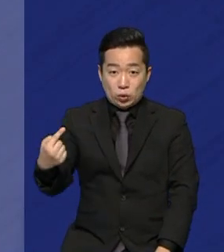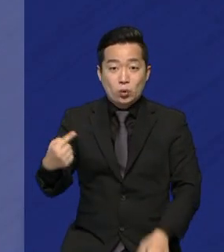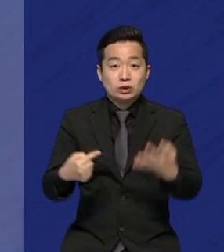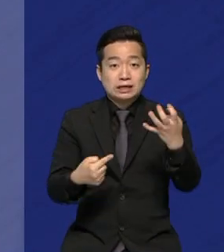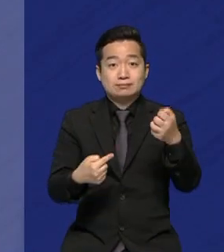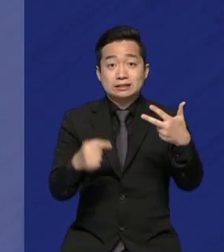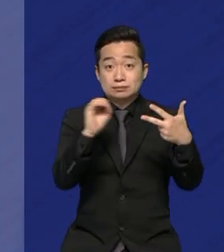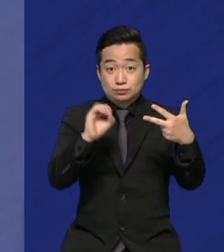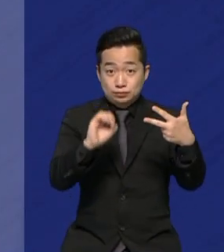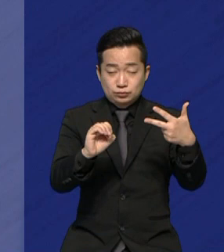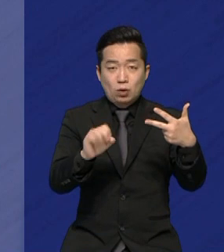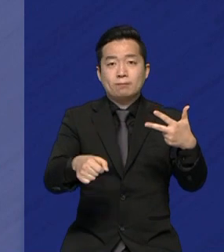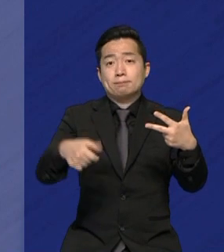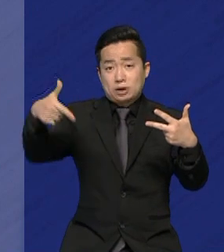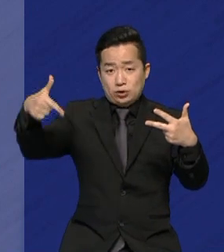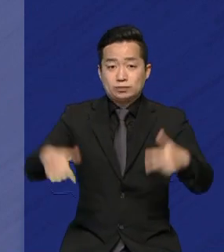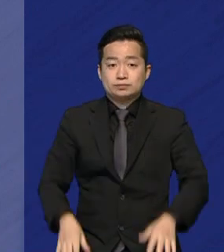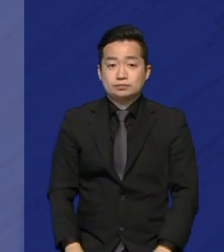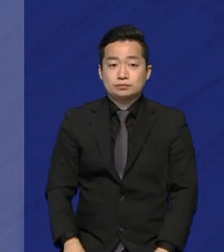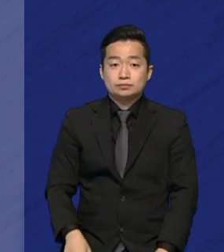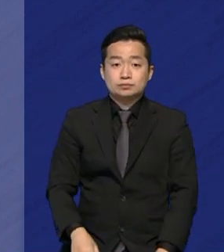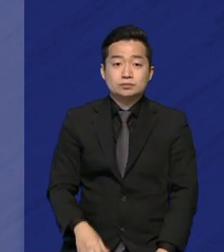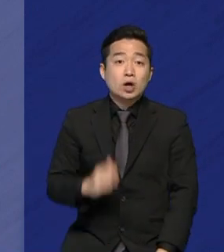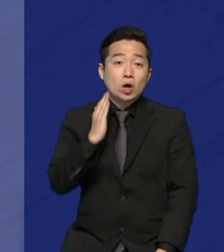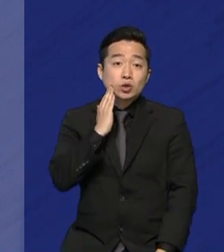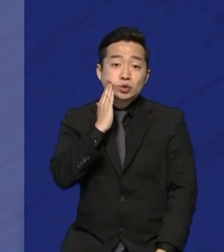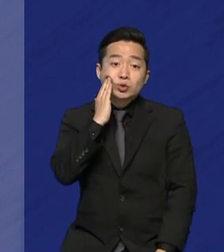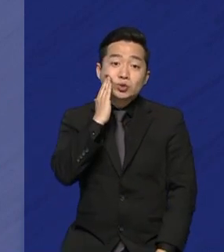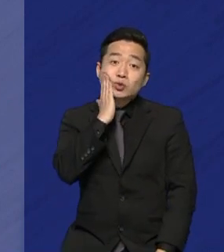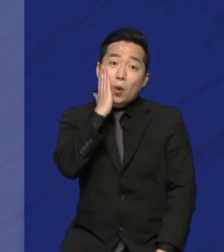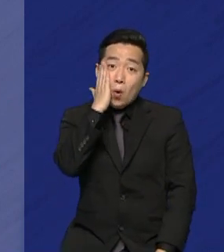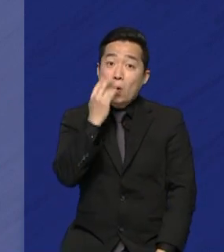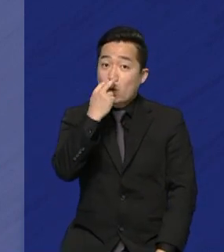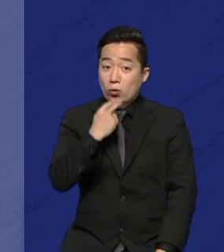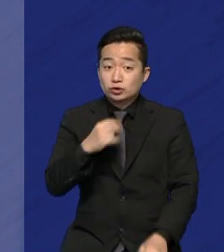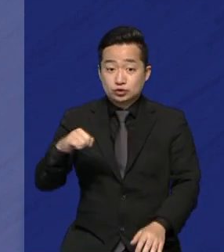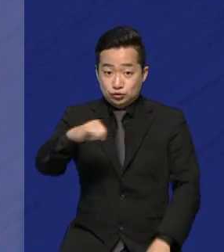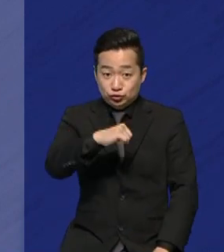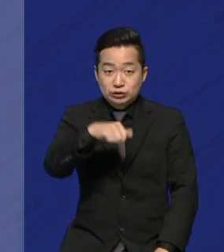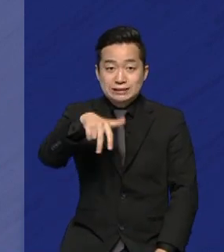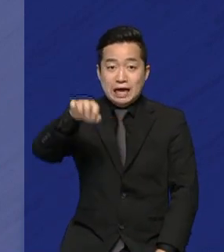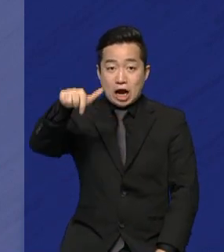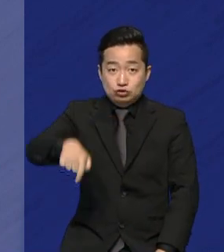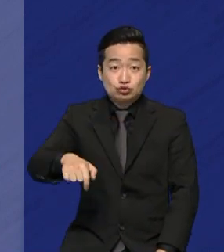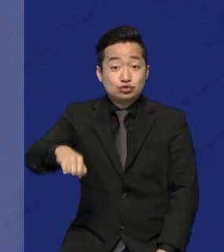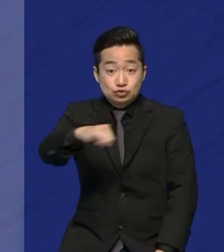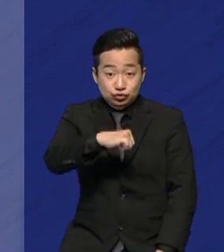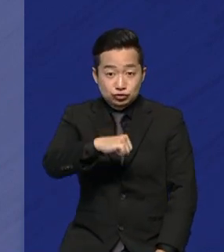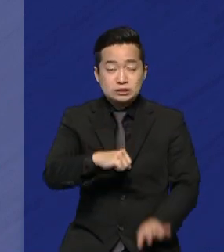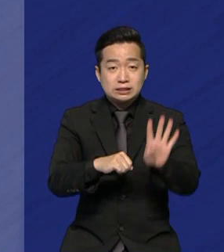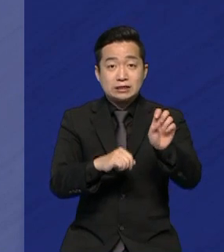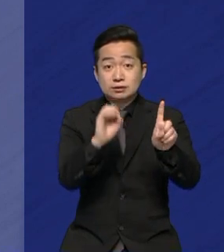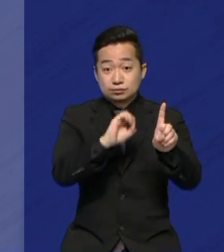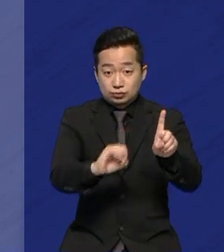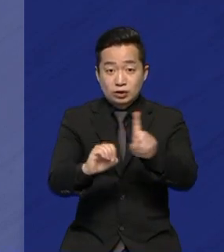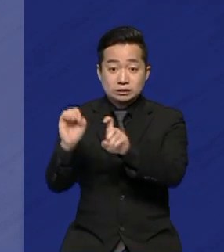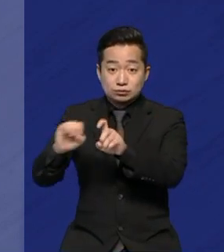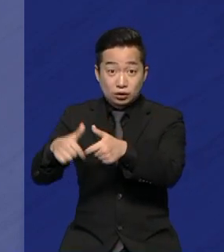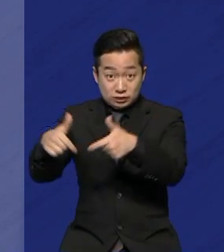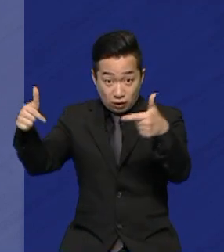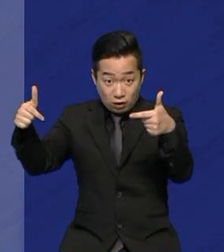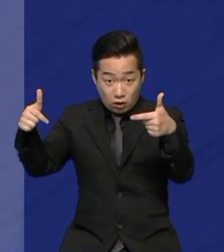47%로 가장 크게 늘었고 농농균과 장구균이 각각 41% 10% 증가했습니다